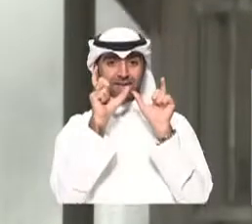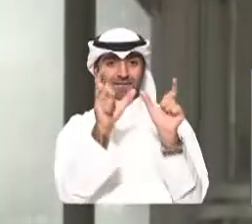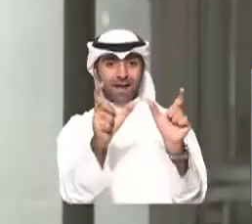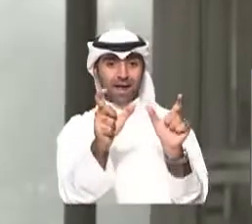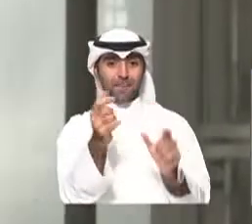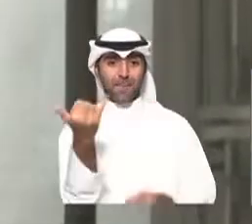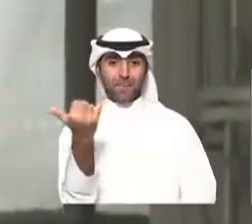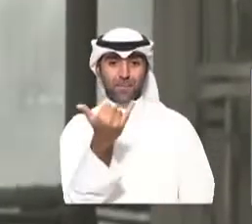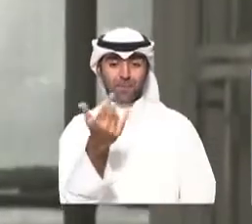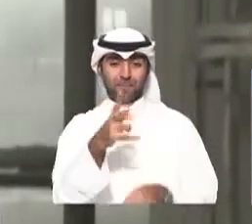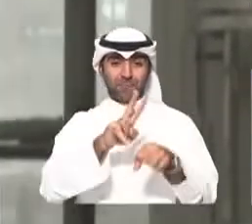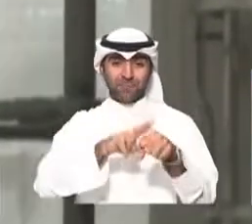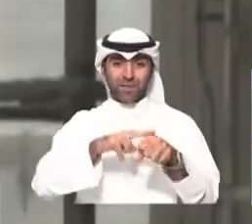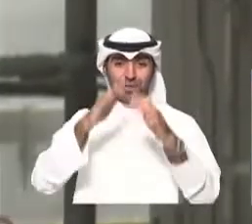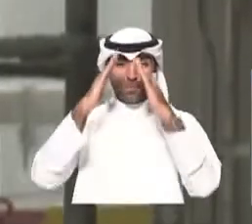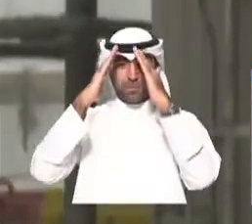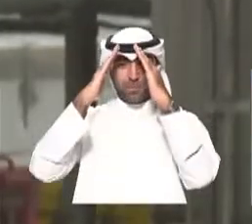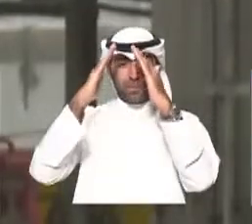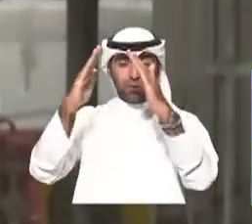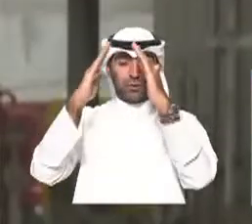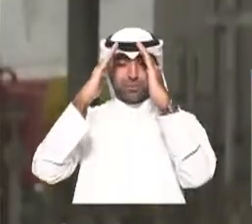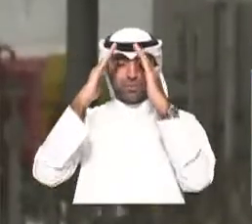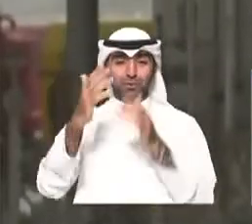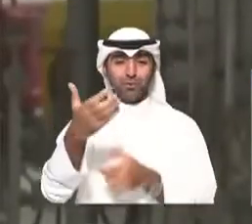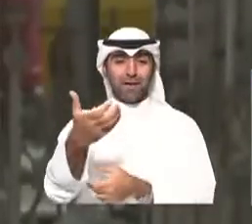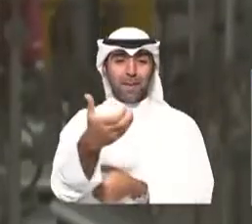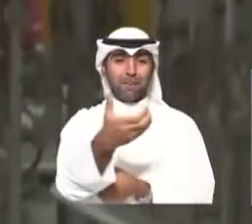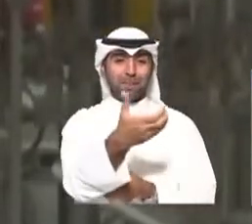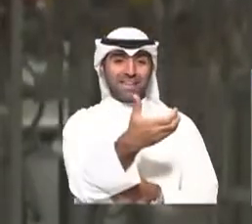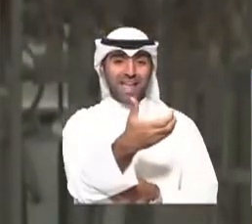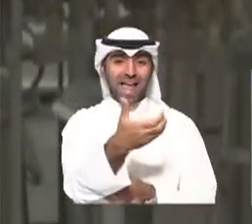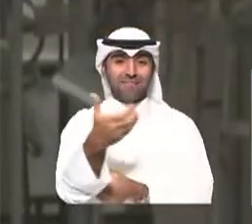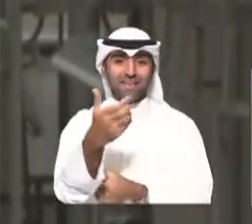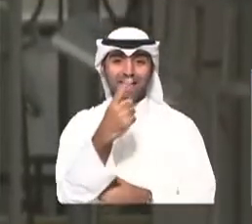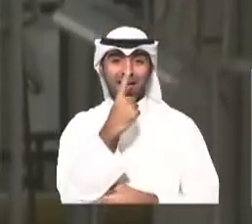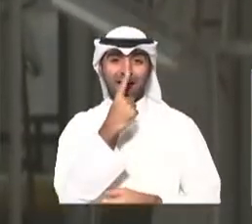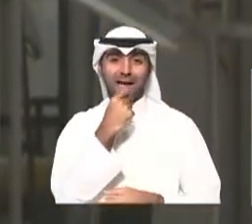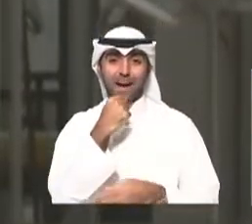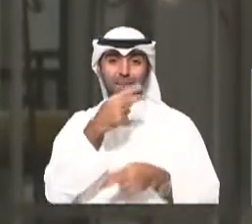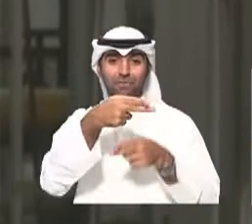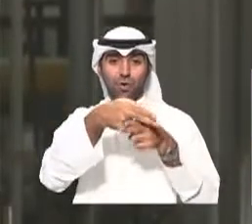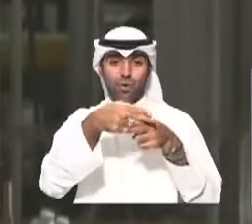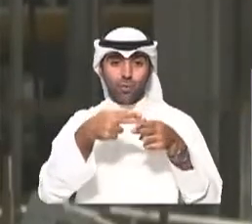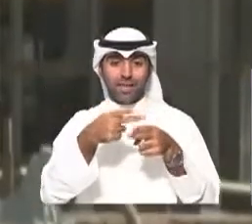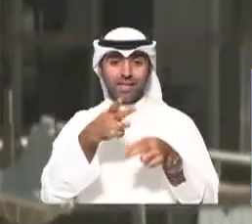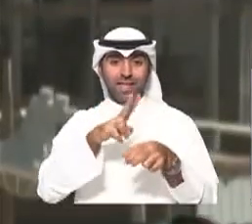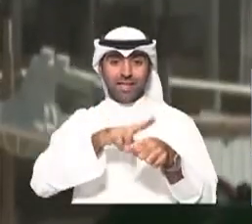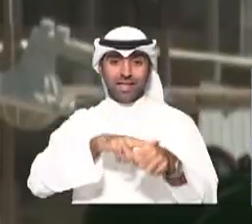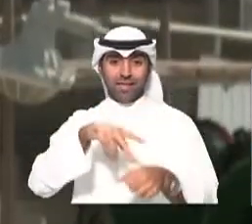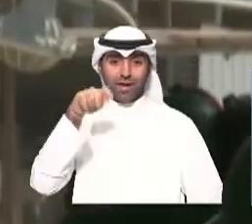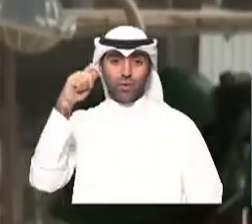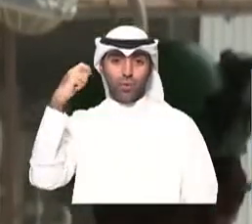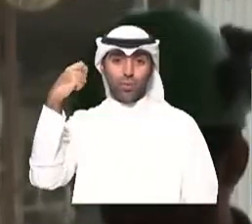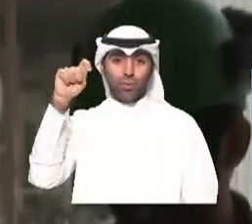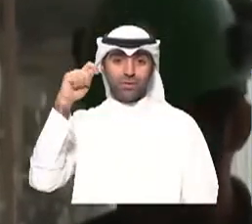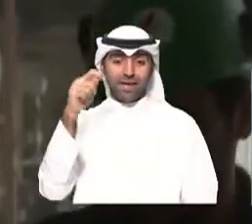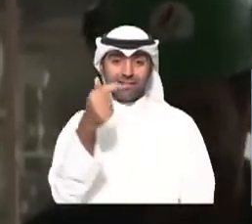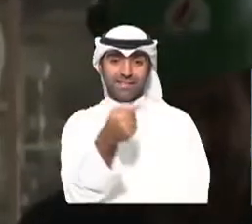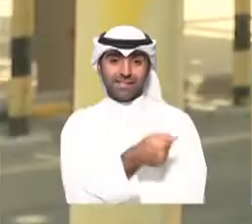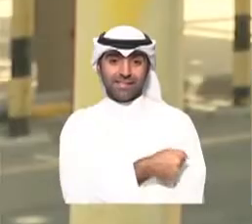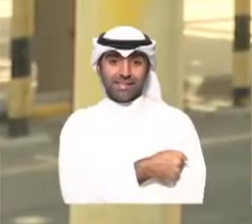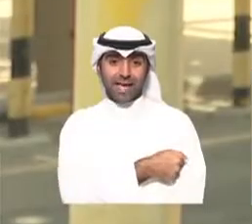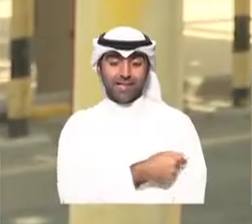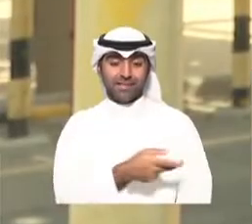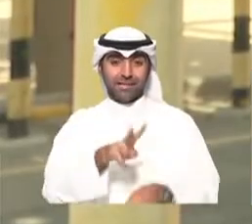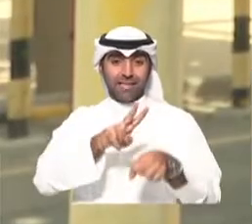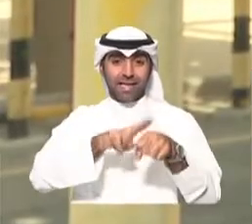اللي شاركتنا وساعدتنا في هذا الحريق، وكذلك من وزارة الصحة وشركة النفط وكثير من الهيئات